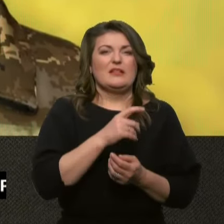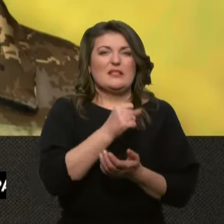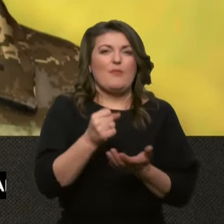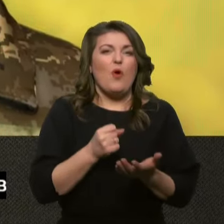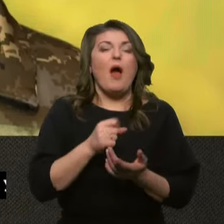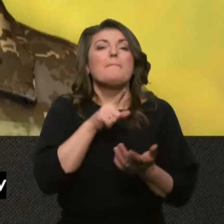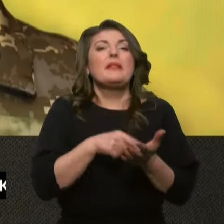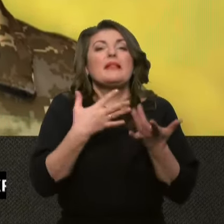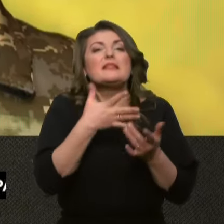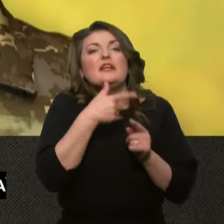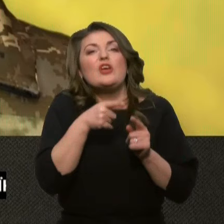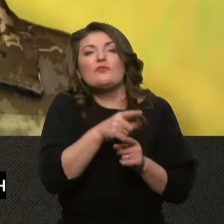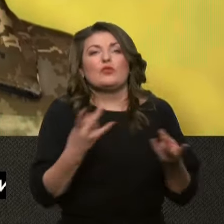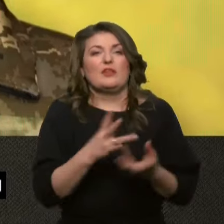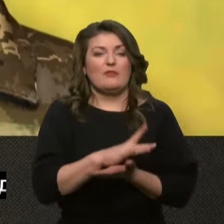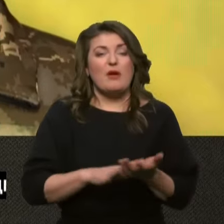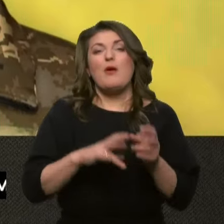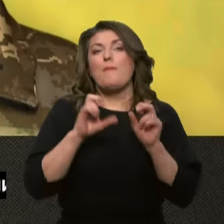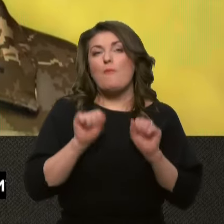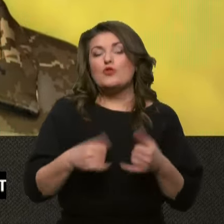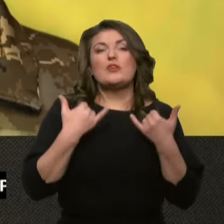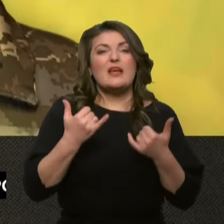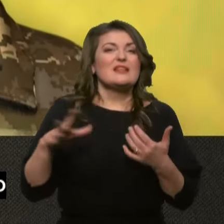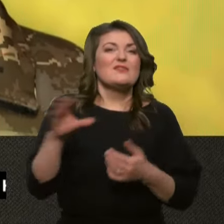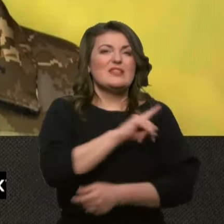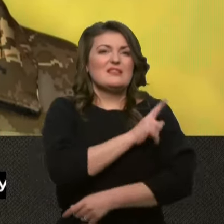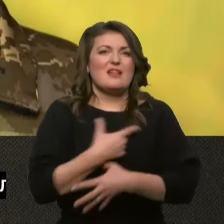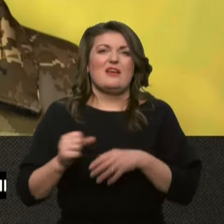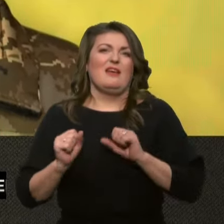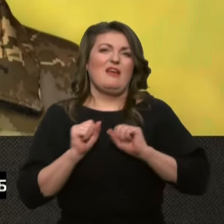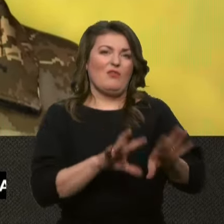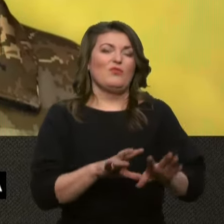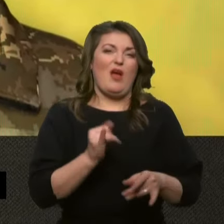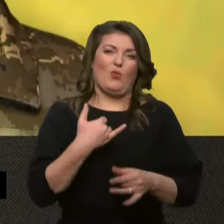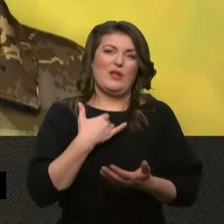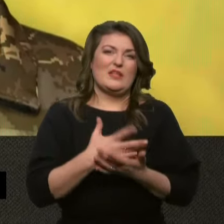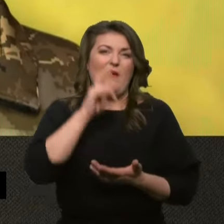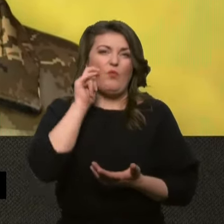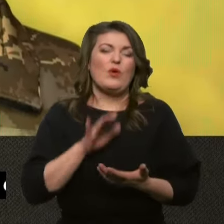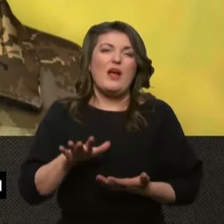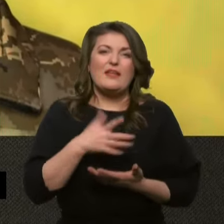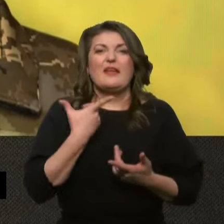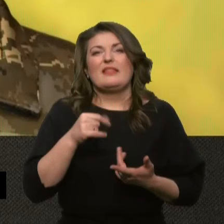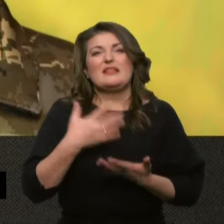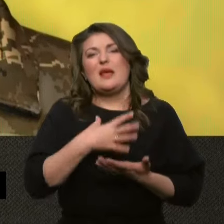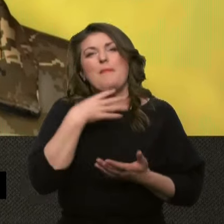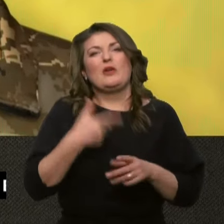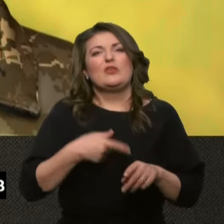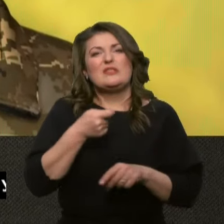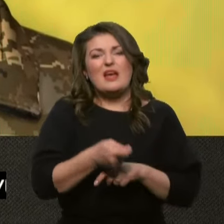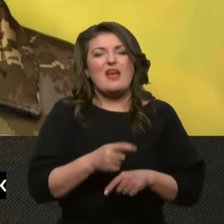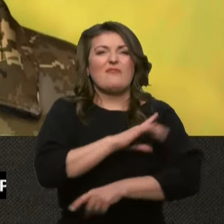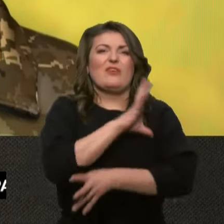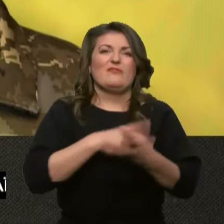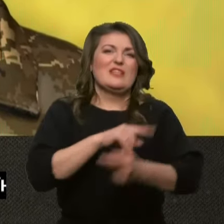воно триватиме, бо можна зараз всі сили кинути, як це у нас є в Україні, десь є багато заявок, всі